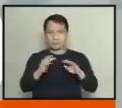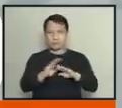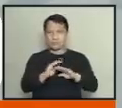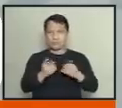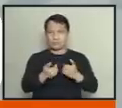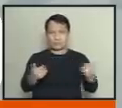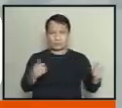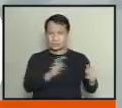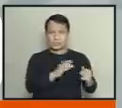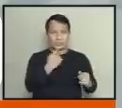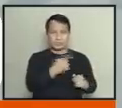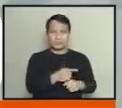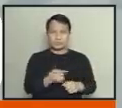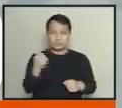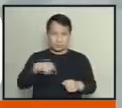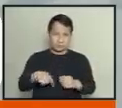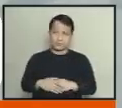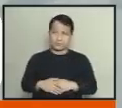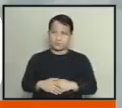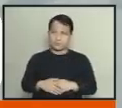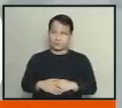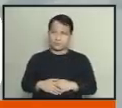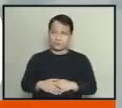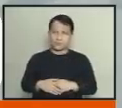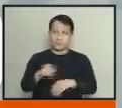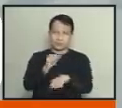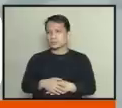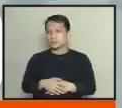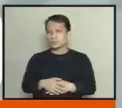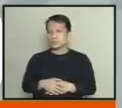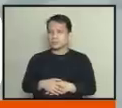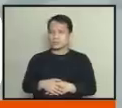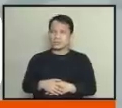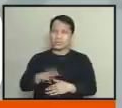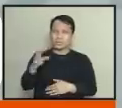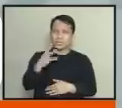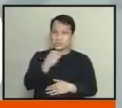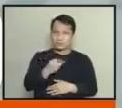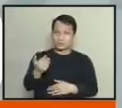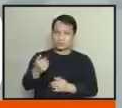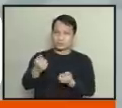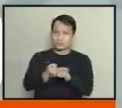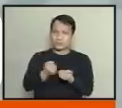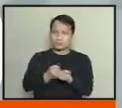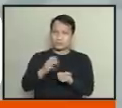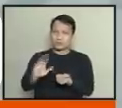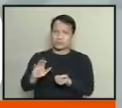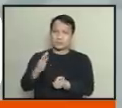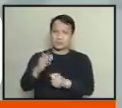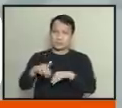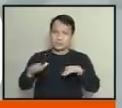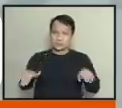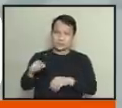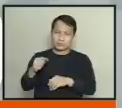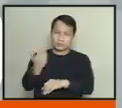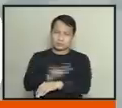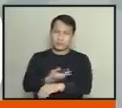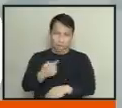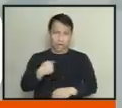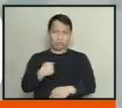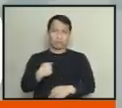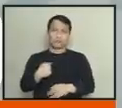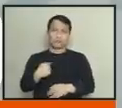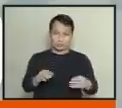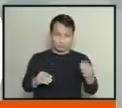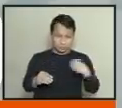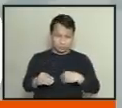ni Ma'am? Wala na po. Asa bahay ko na po. Ang nangyari, tatrabaho na siya ngayon. So, sir, sino ang nagsusustento sa mga pangangailangan ng mga bata? Ako rin po.